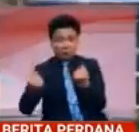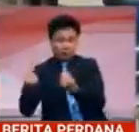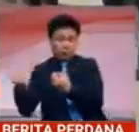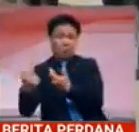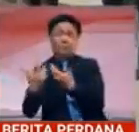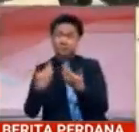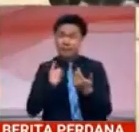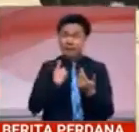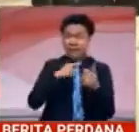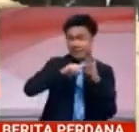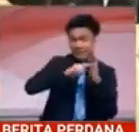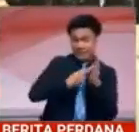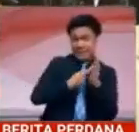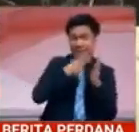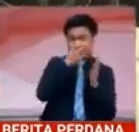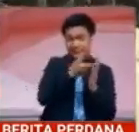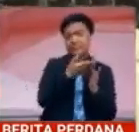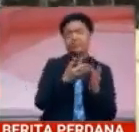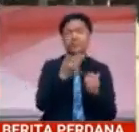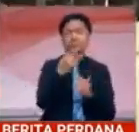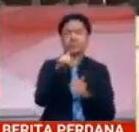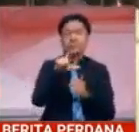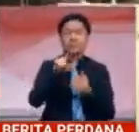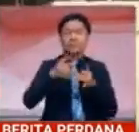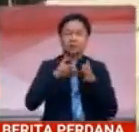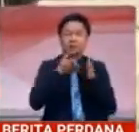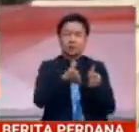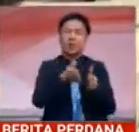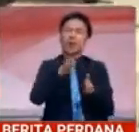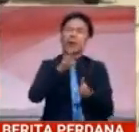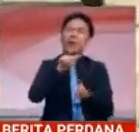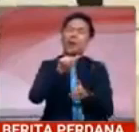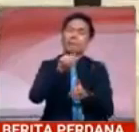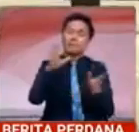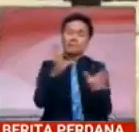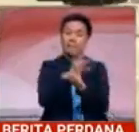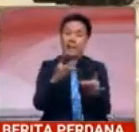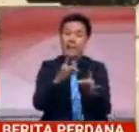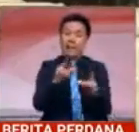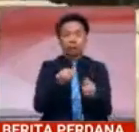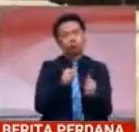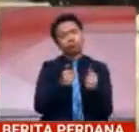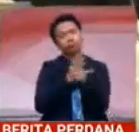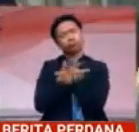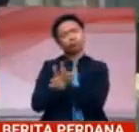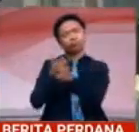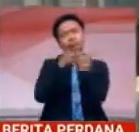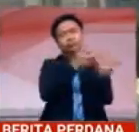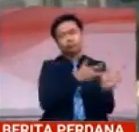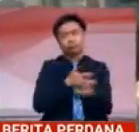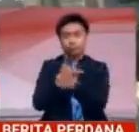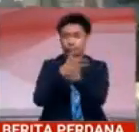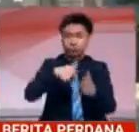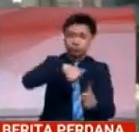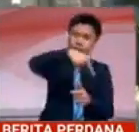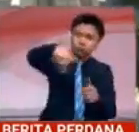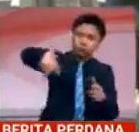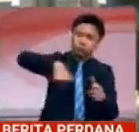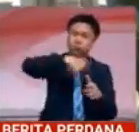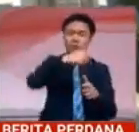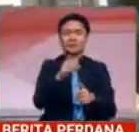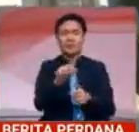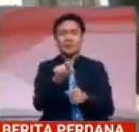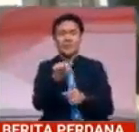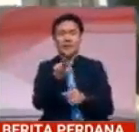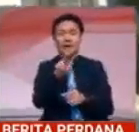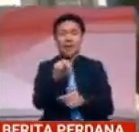bermula dari ibu pejabat kumpulan itu di Jalan Ampang bergerak melalui sekitar pusat bandar termasuk Dataran Merdeka dan